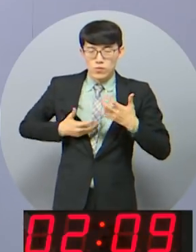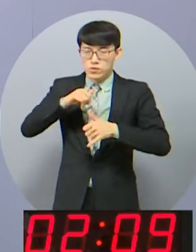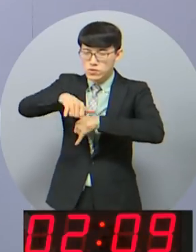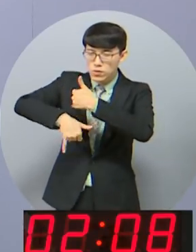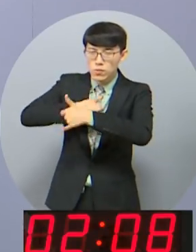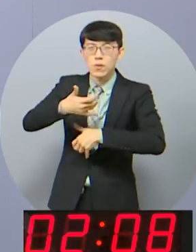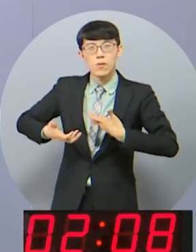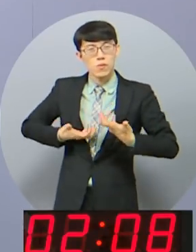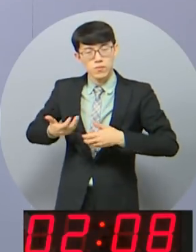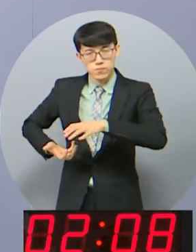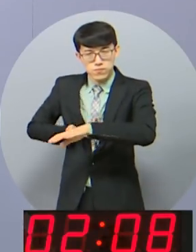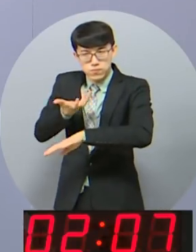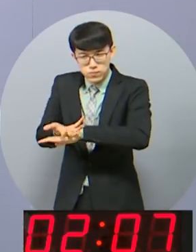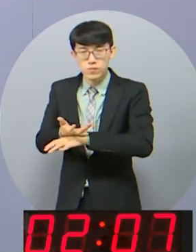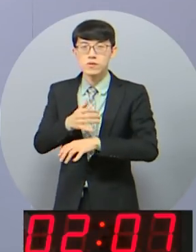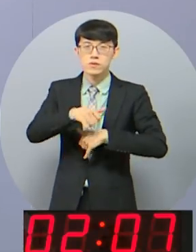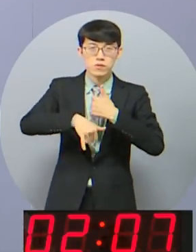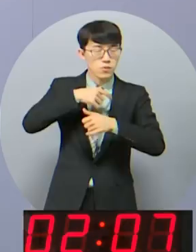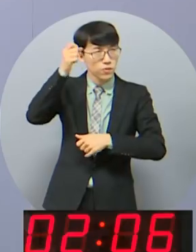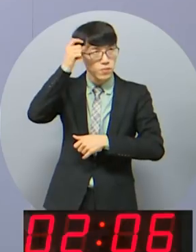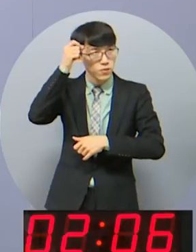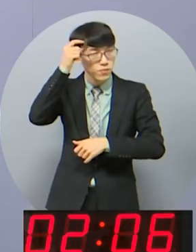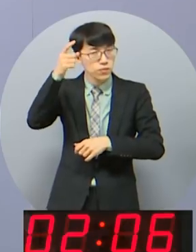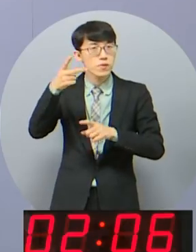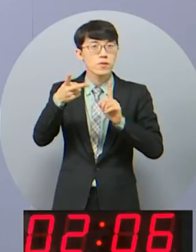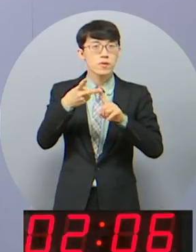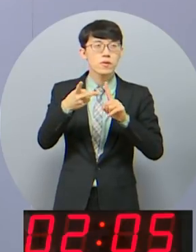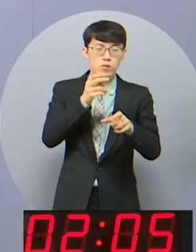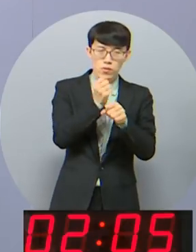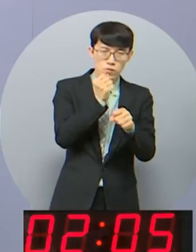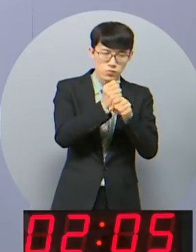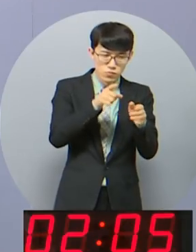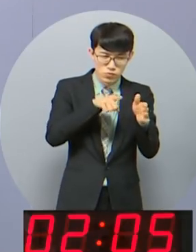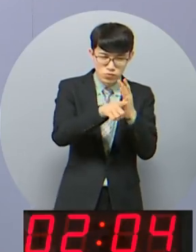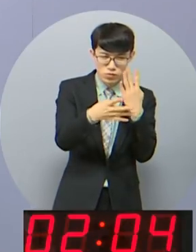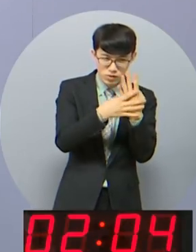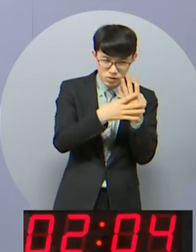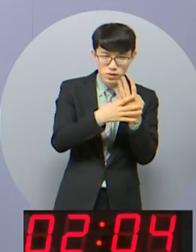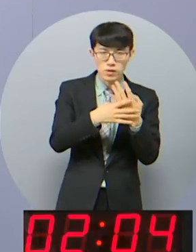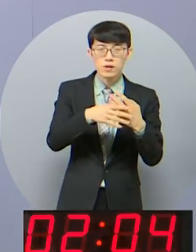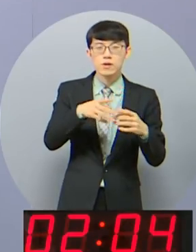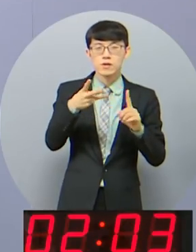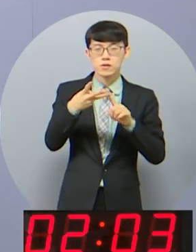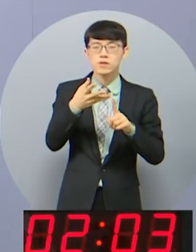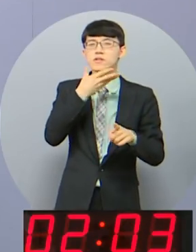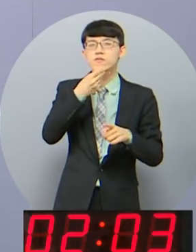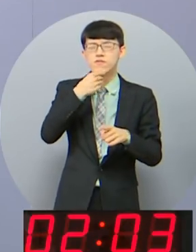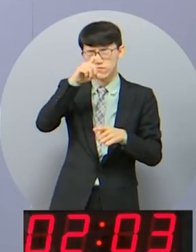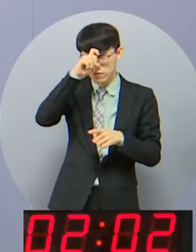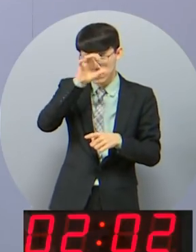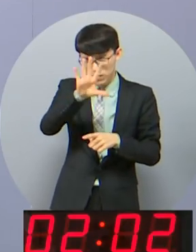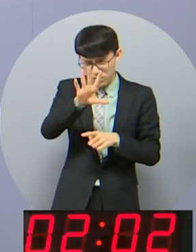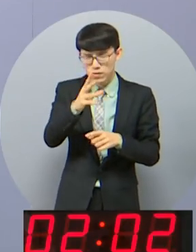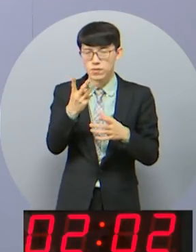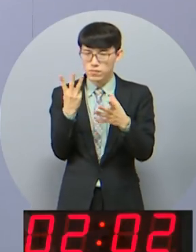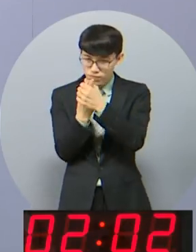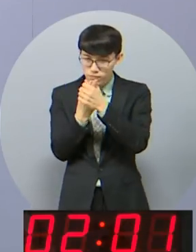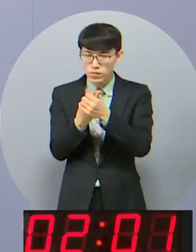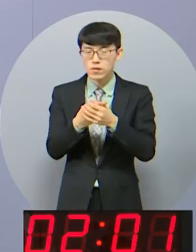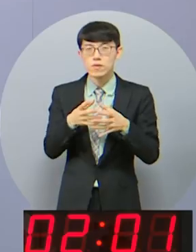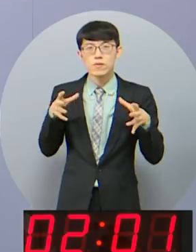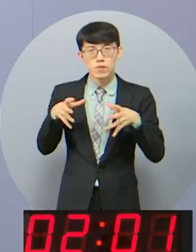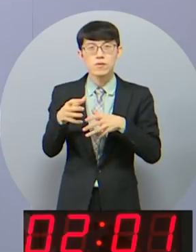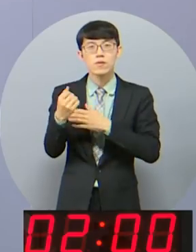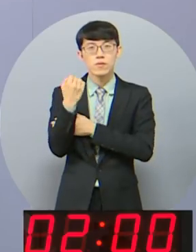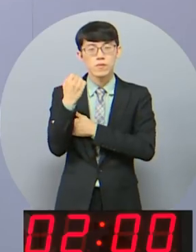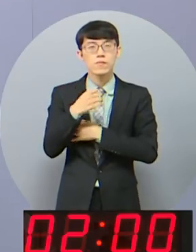慧、工作的专业以及创造幸福生活的期待进行结合。新北市进